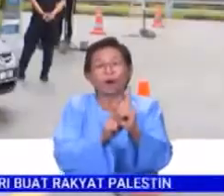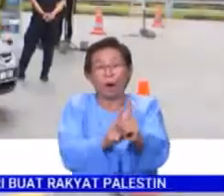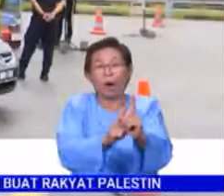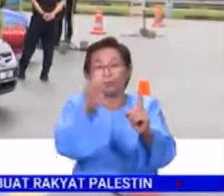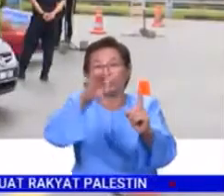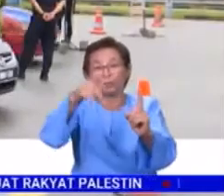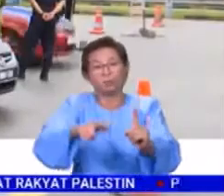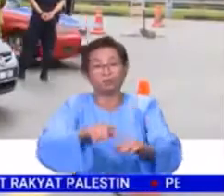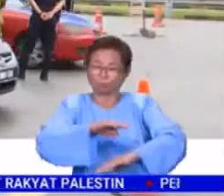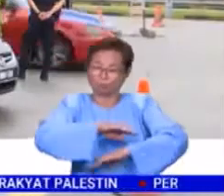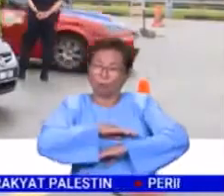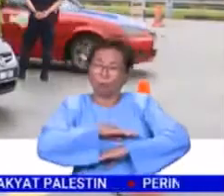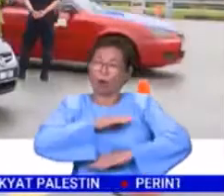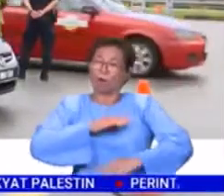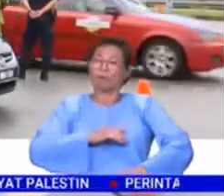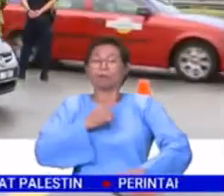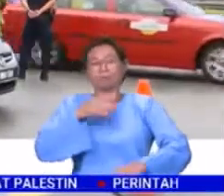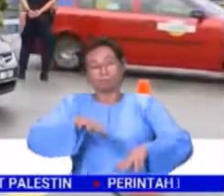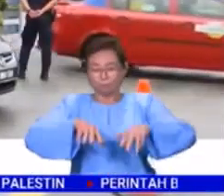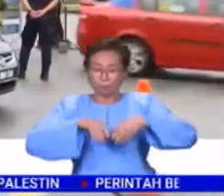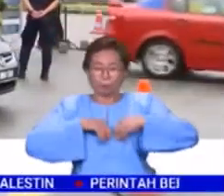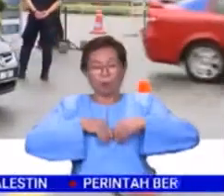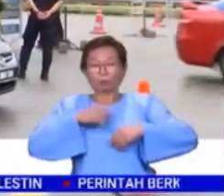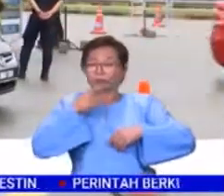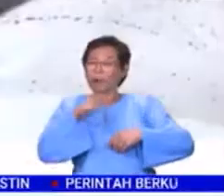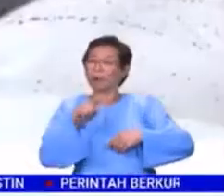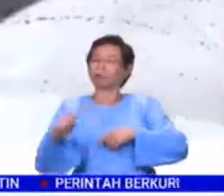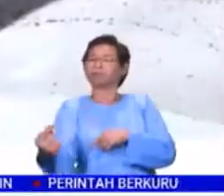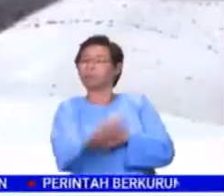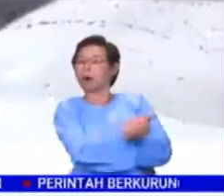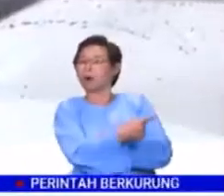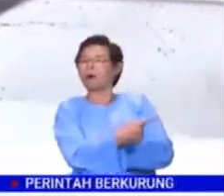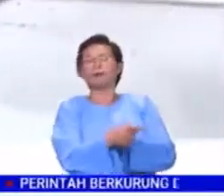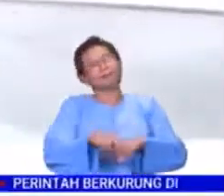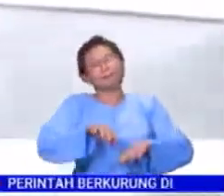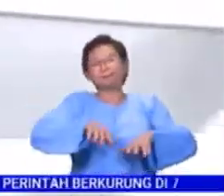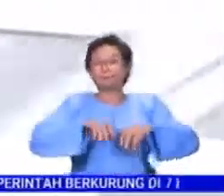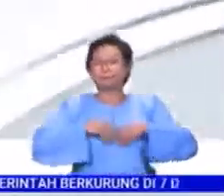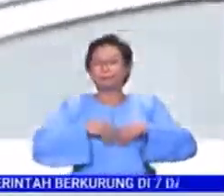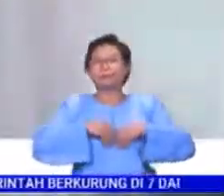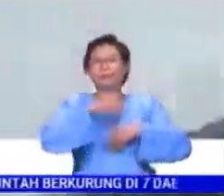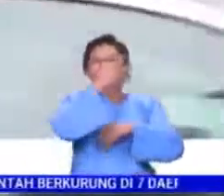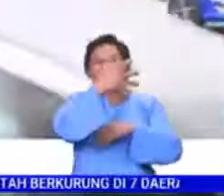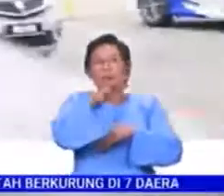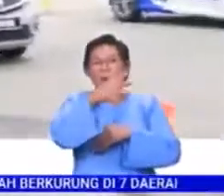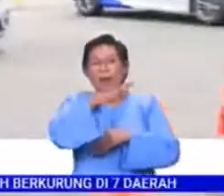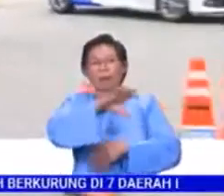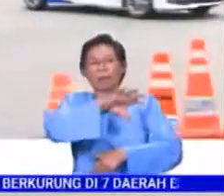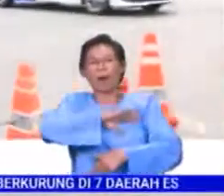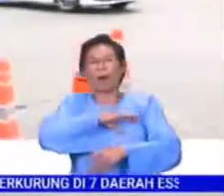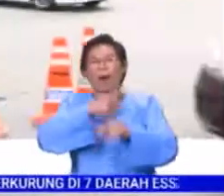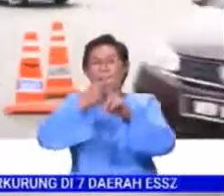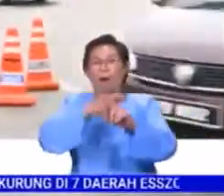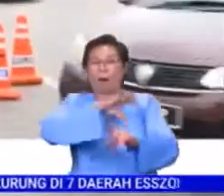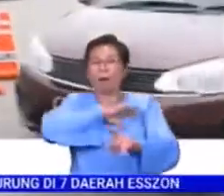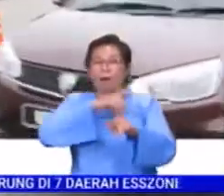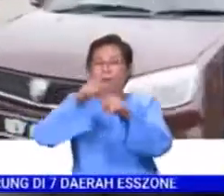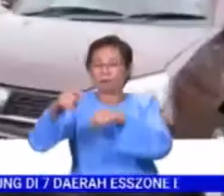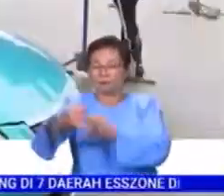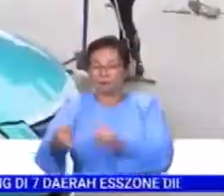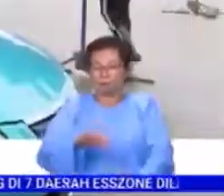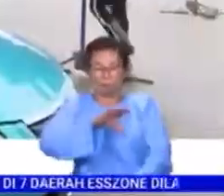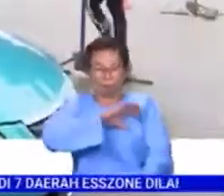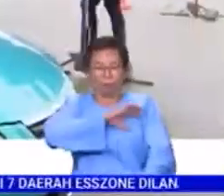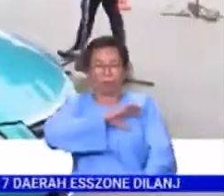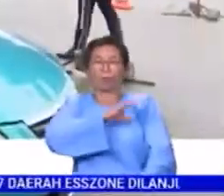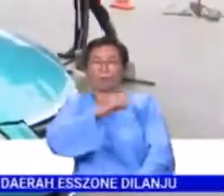akur sekiranya diarahkan untuk berpatah balik. Lebih 400 anggota dari pelbagai jabatan PDRM Kuala Lumpur dan